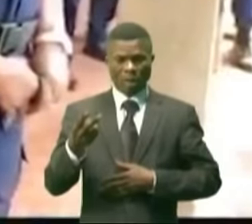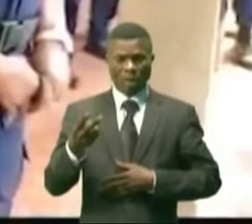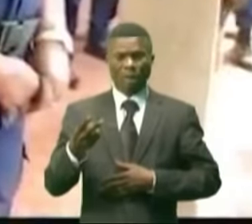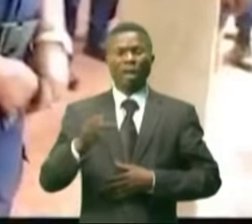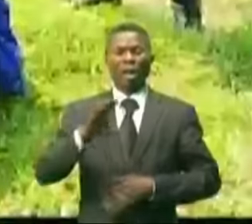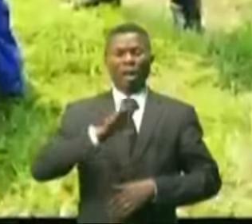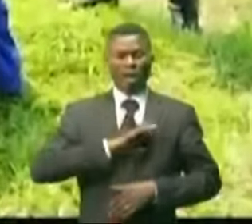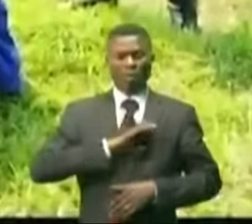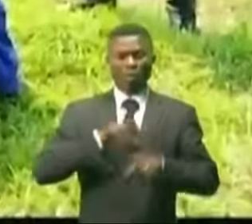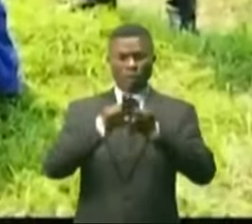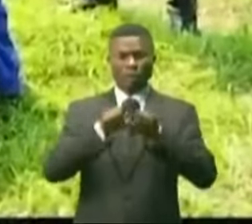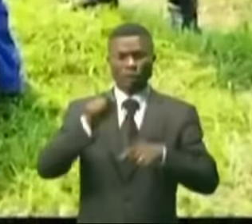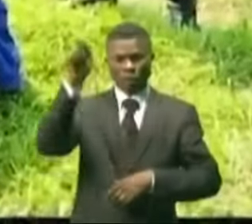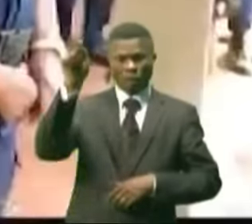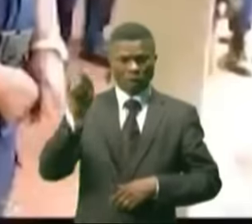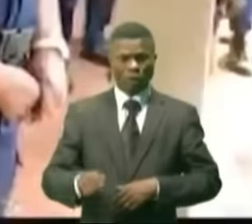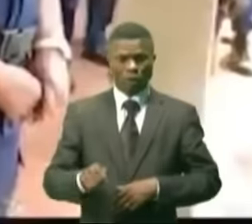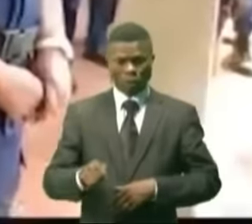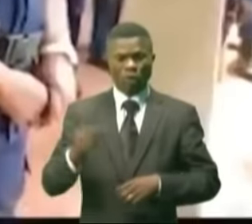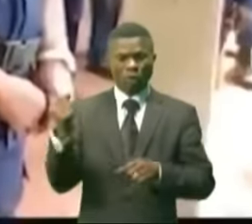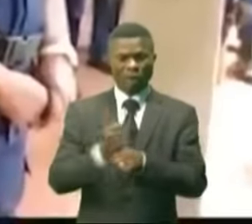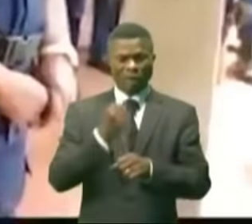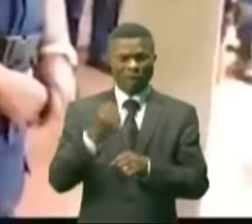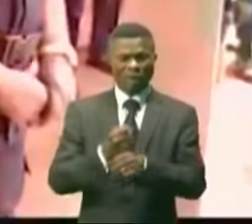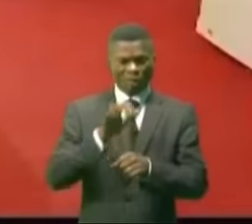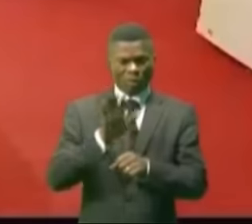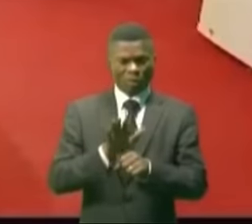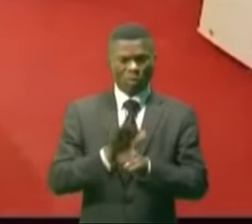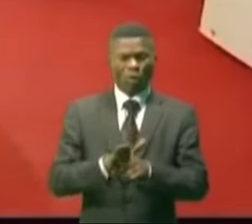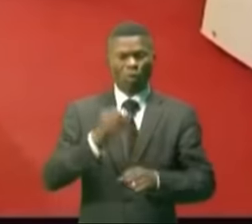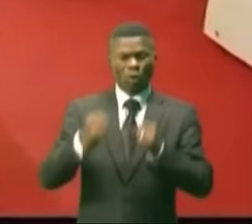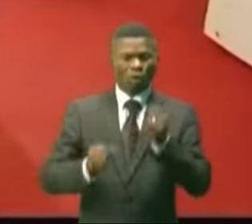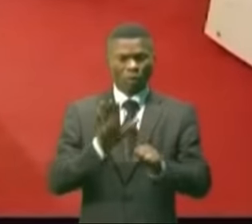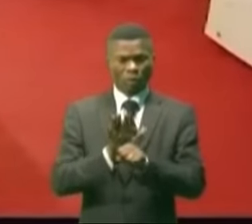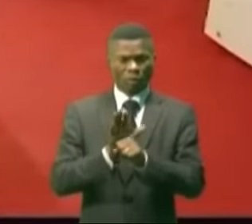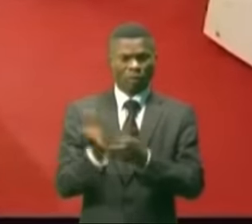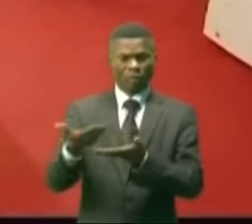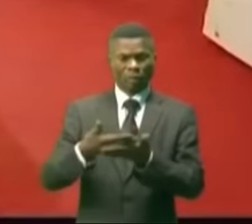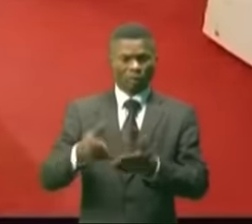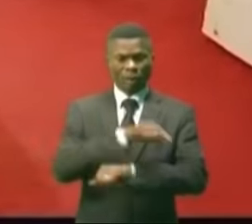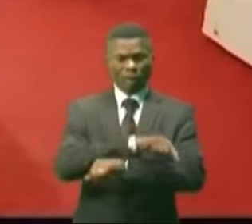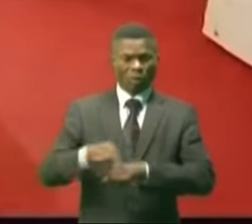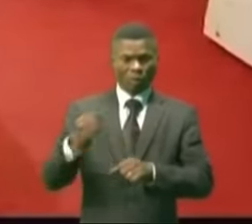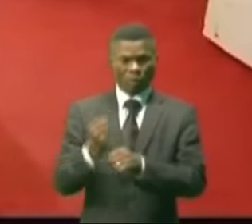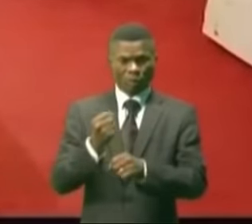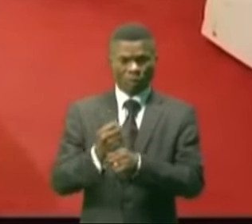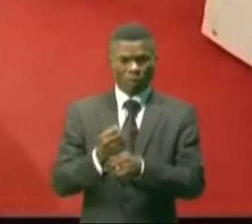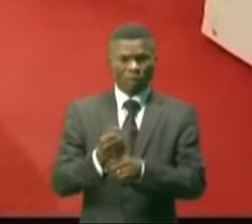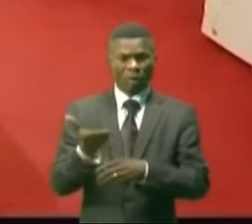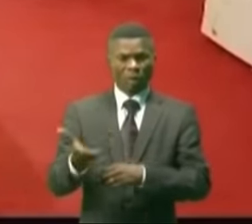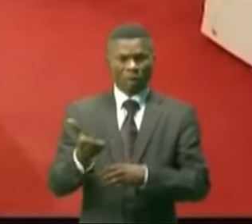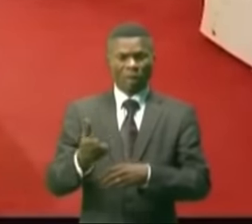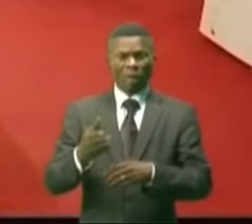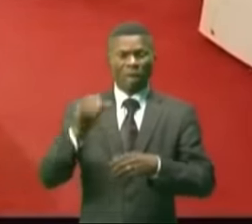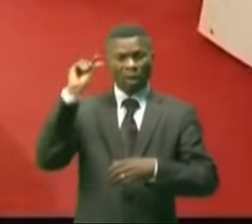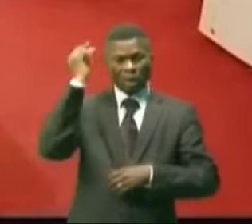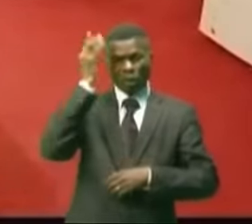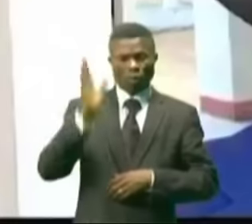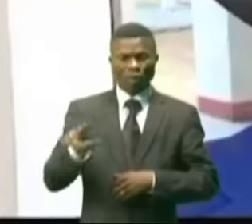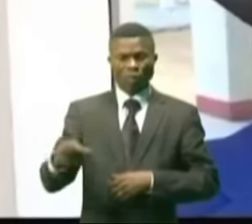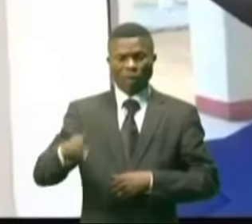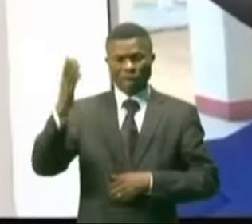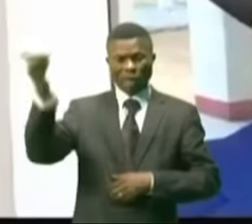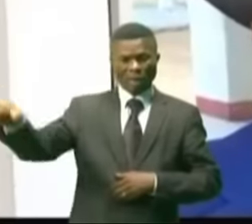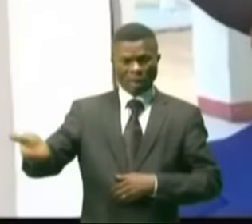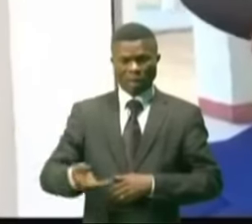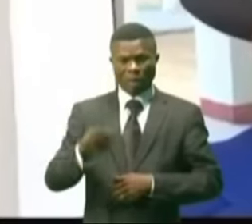police avec une mobilité. Des retours dans son cabinet de travail. En la même journée, les patrons du Kwilu a reçu une délégation